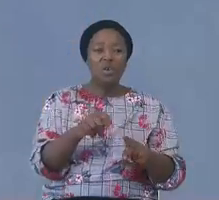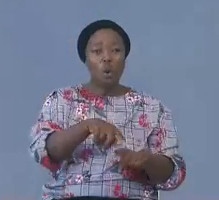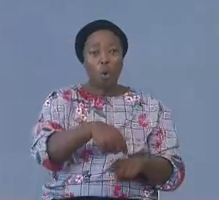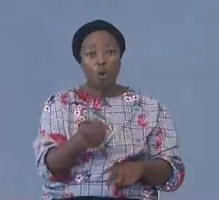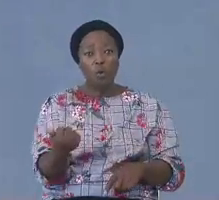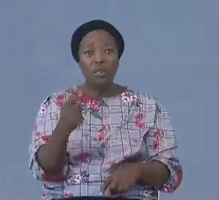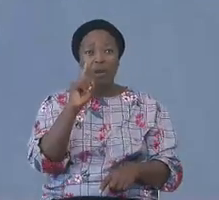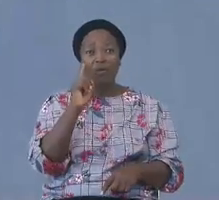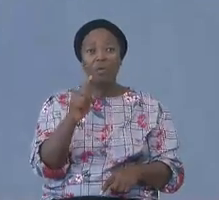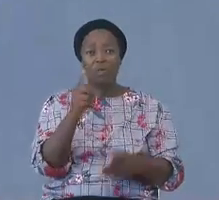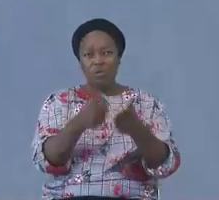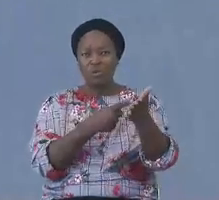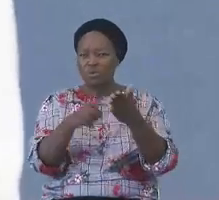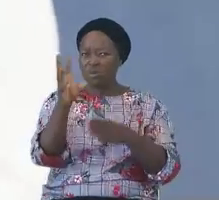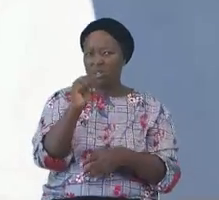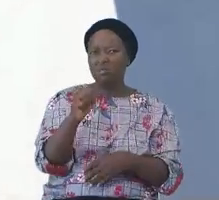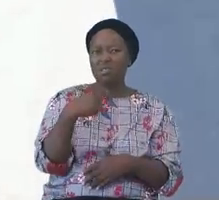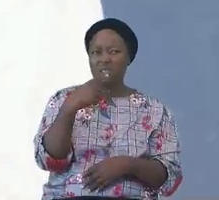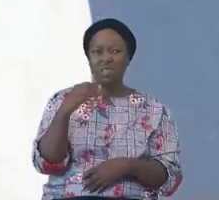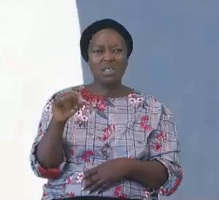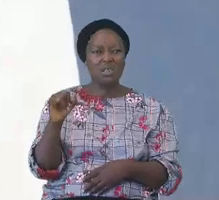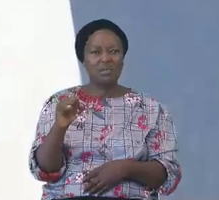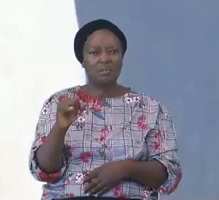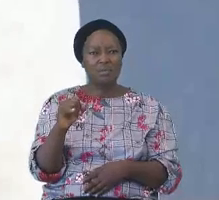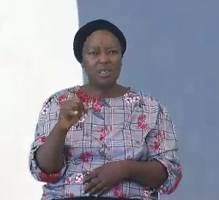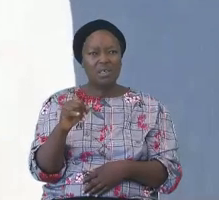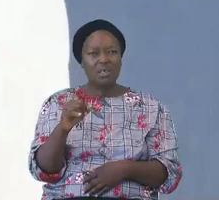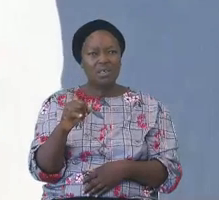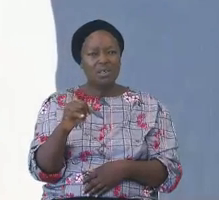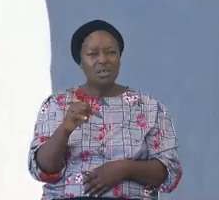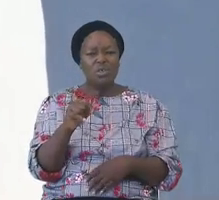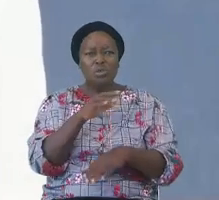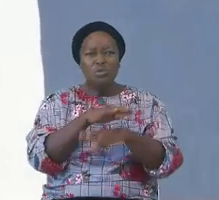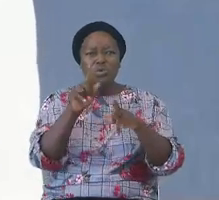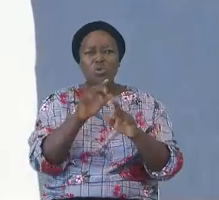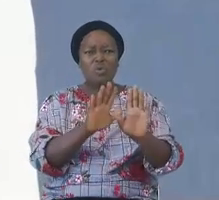Verset 40. Mais l'autre le reprenait et disait,